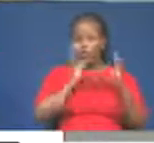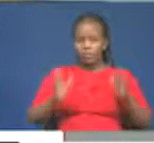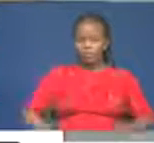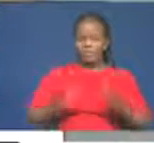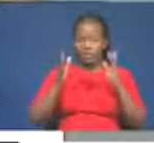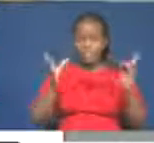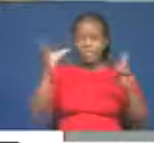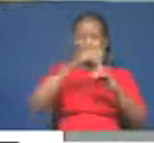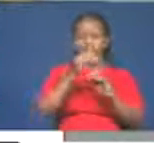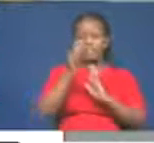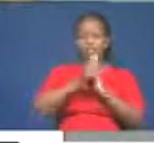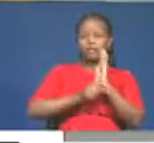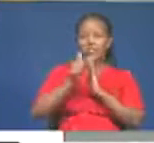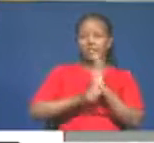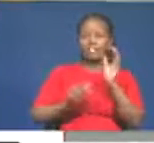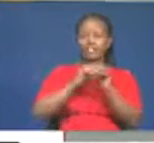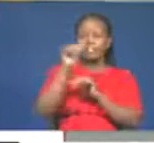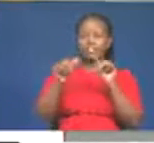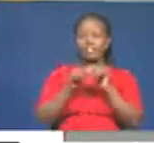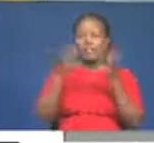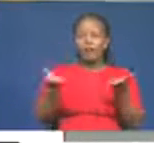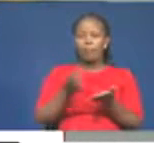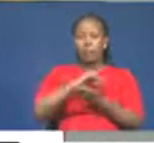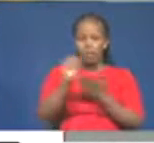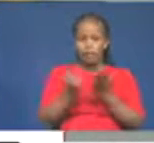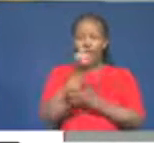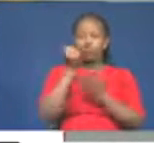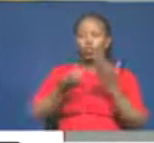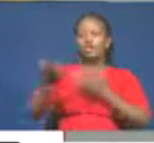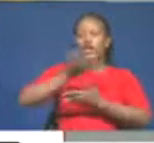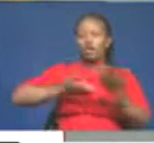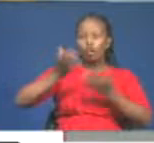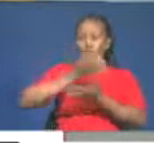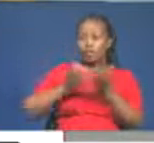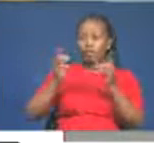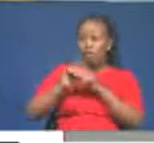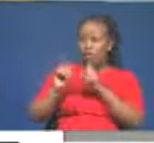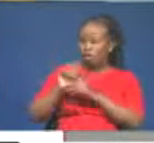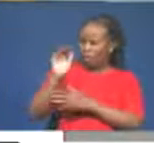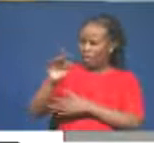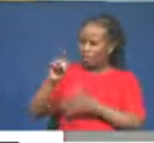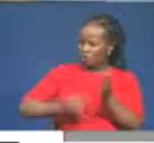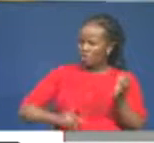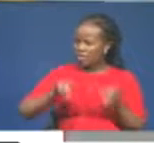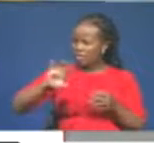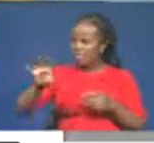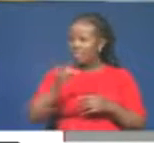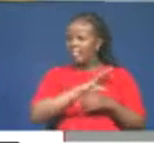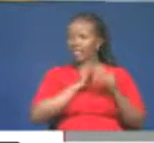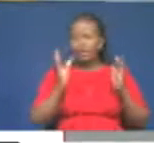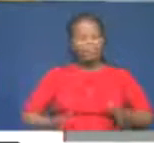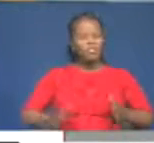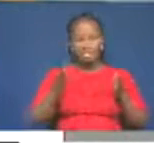ya ufufuzi wa uchumi wa nchi hii. Aliwataka makamishna wa kaunti kutojihusisha katika siasa